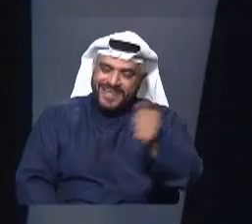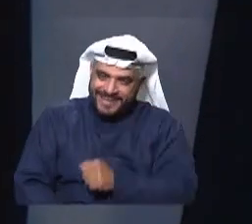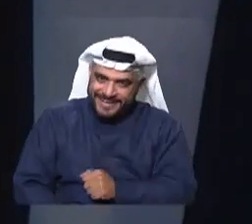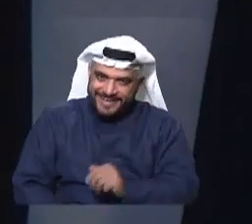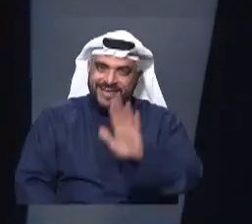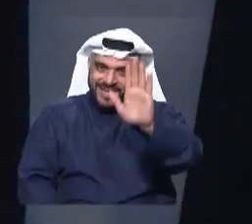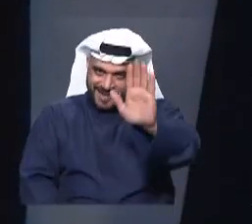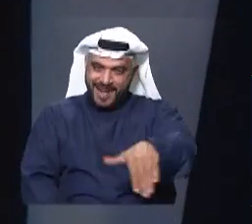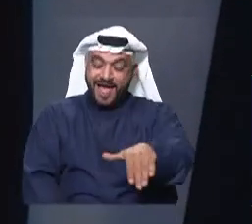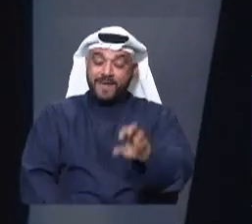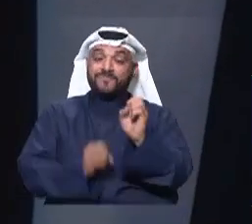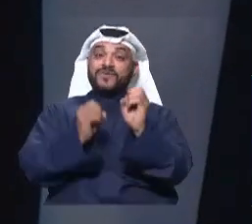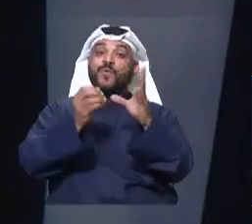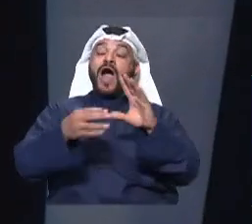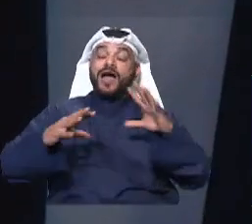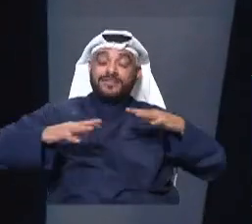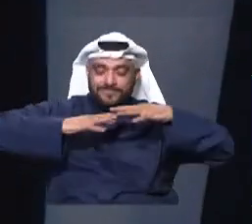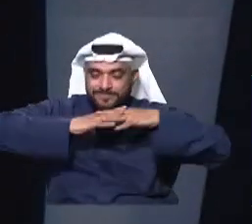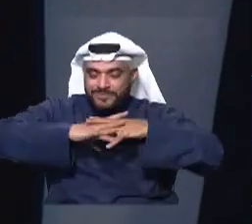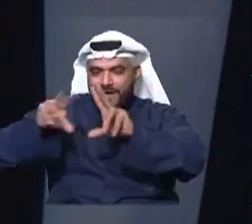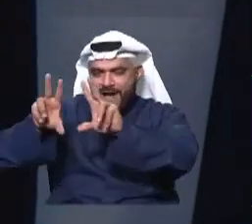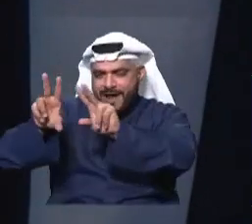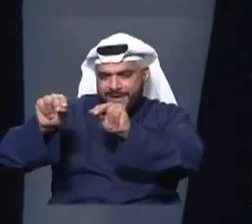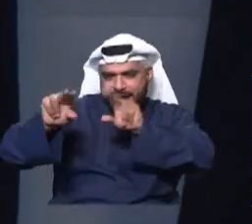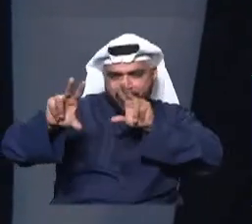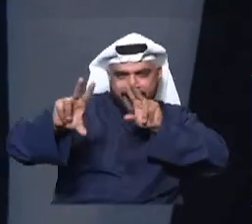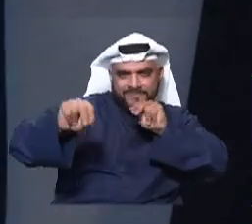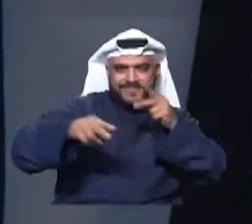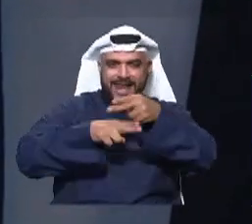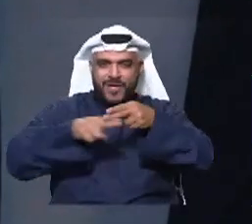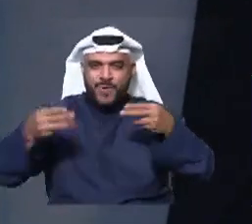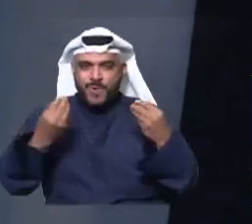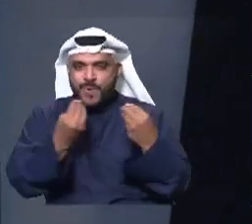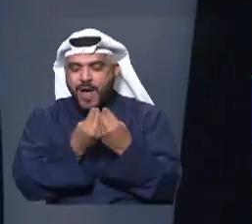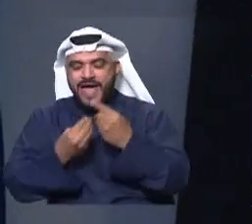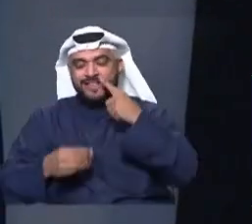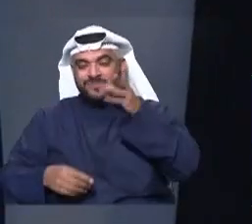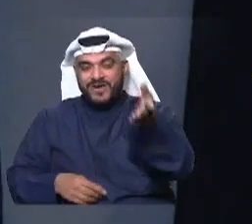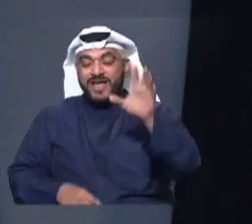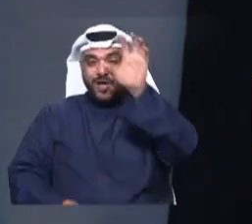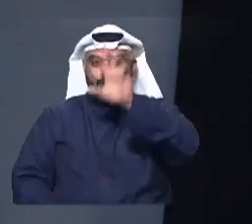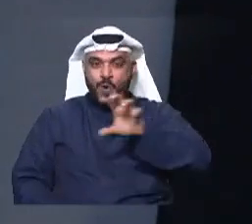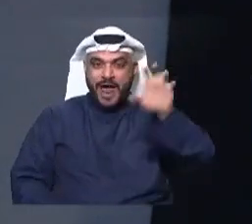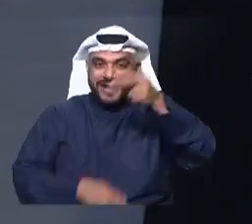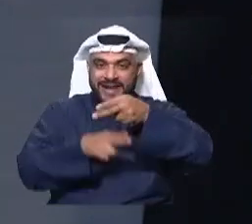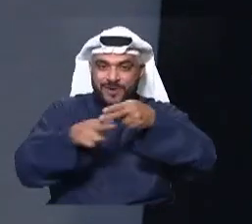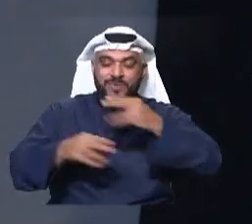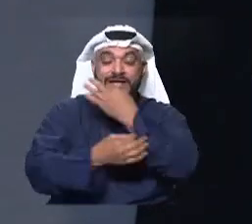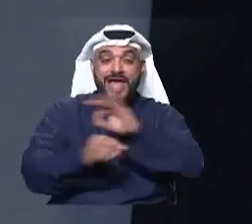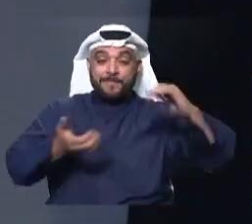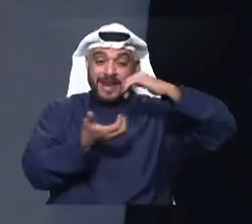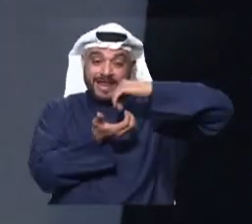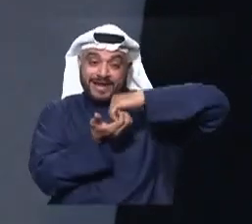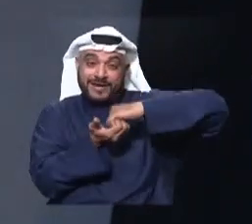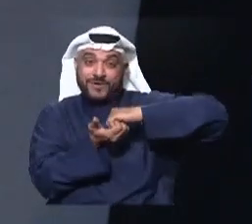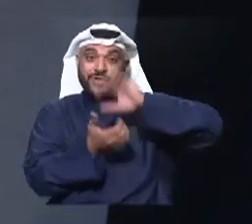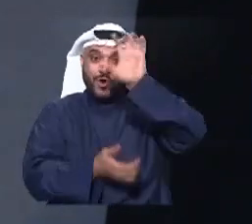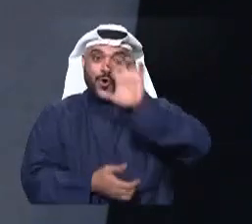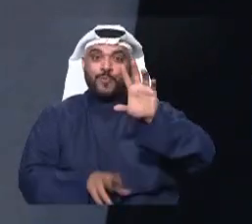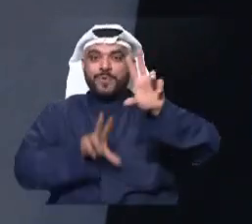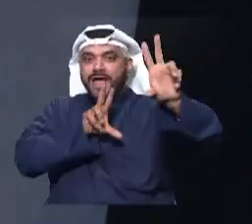وهناك في الكثير من القواسم المشتركة بين الفضائين، بين الكويت وبين الاتحاد